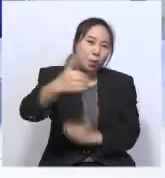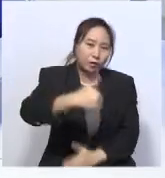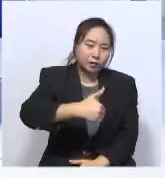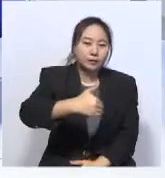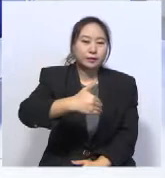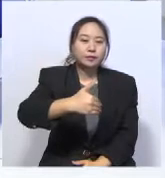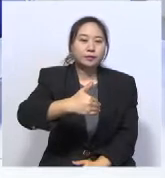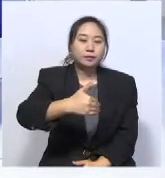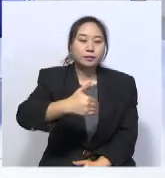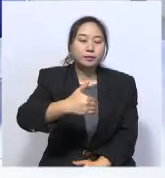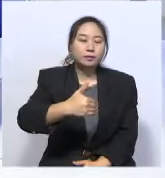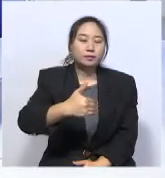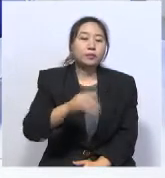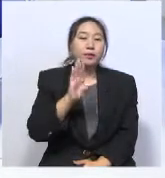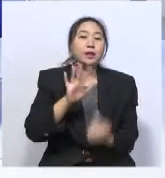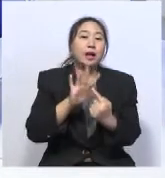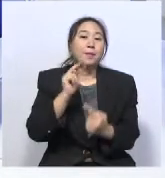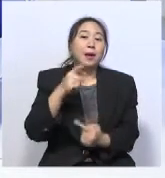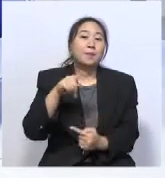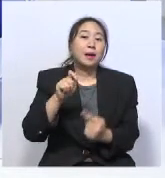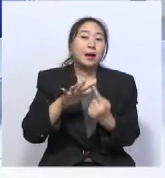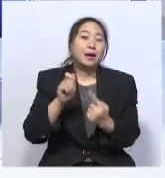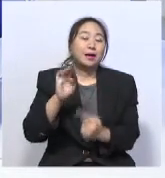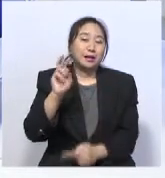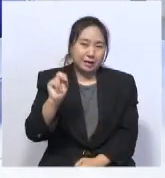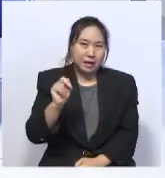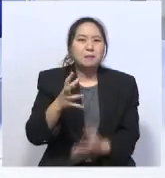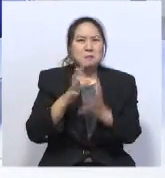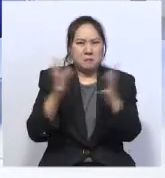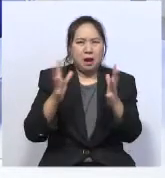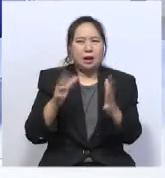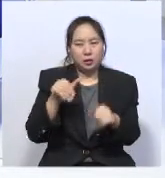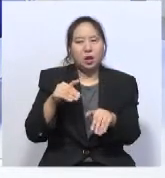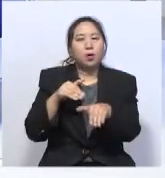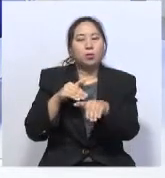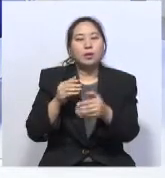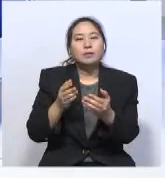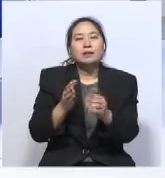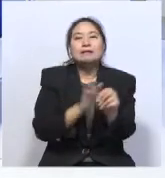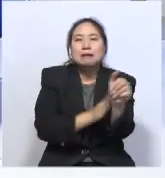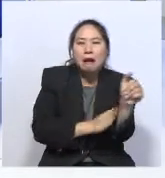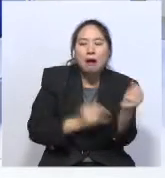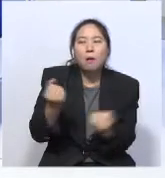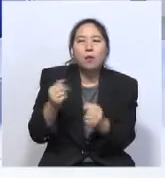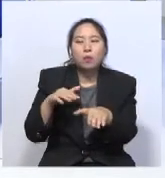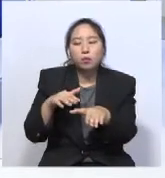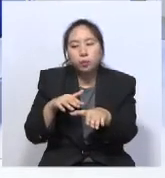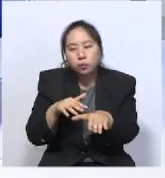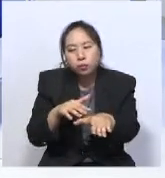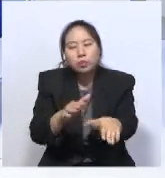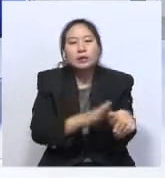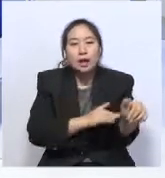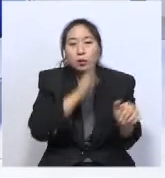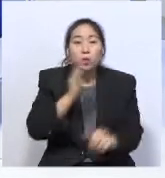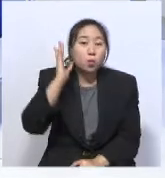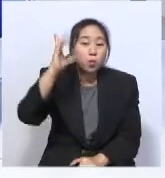ณต่างระดับบางปะอินนั้นค่อนข้างมากทำให้การจราจรตรงจุดนี้ชะลอตัวนะครับถ้าพรุ่งนี้มีรถมากกว่านี้นะครับ